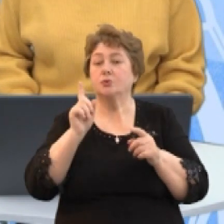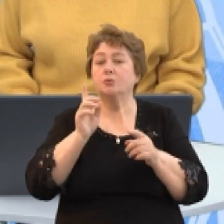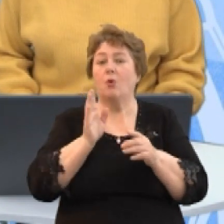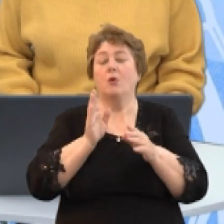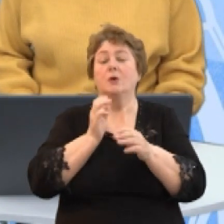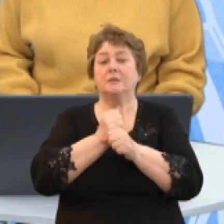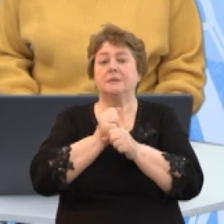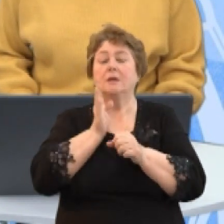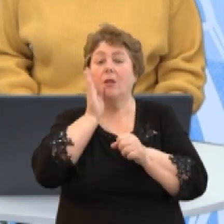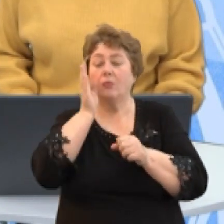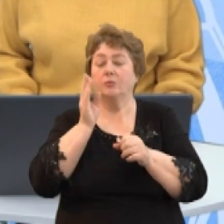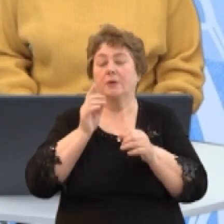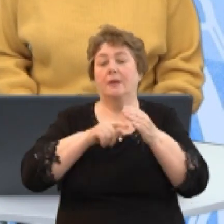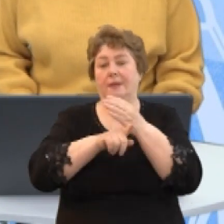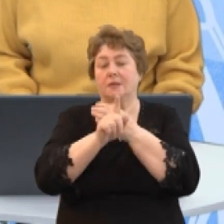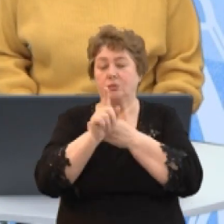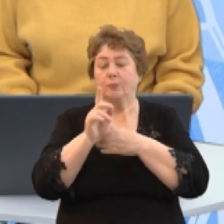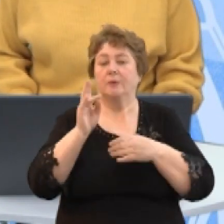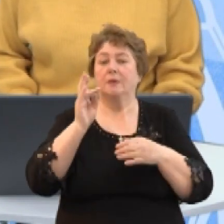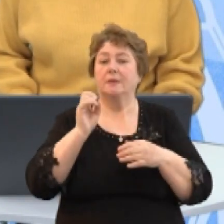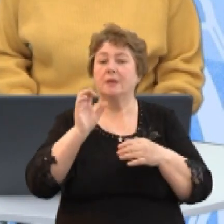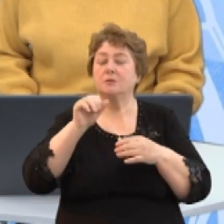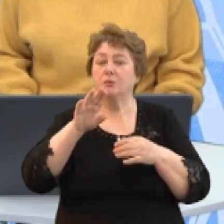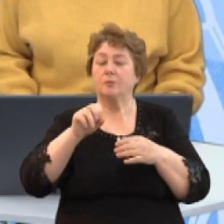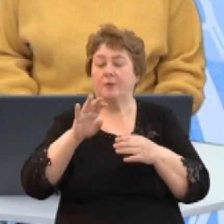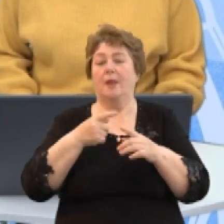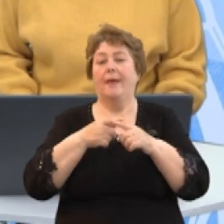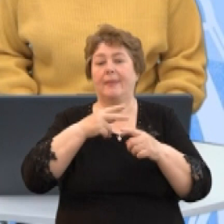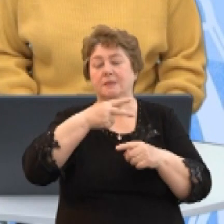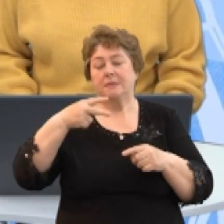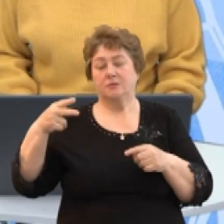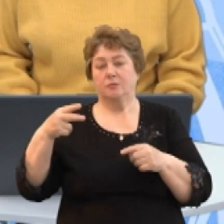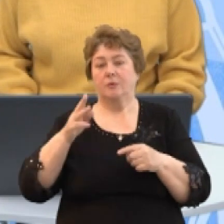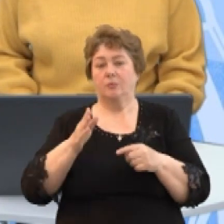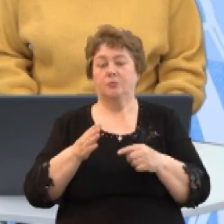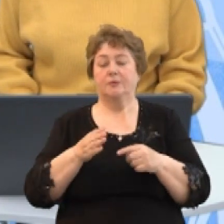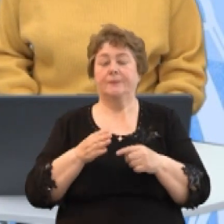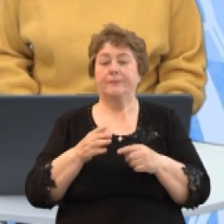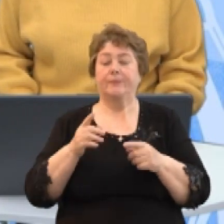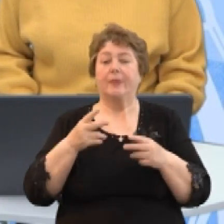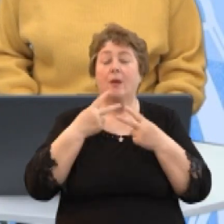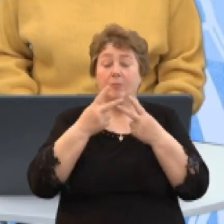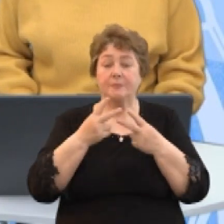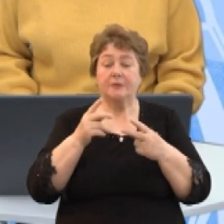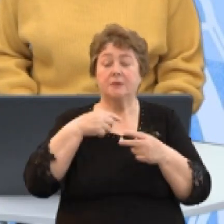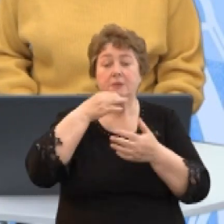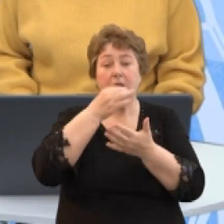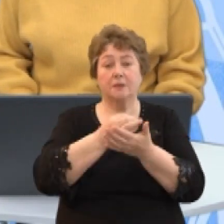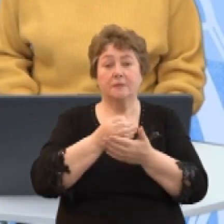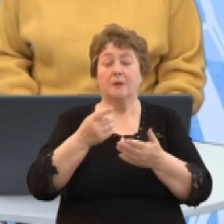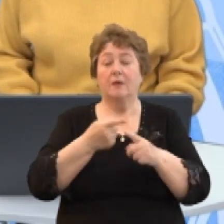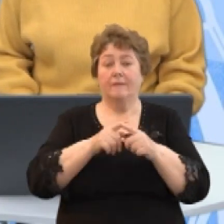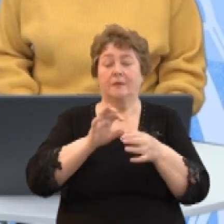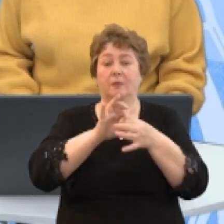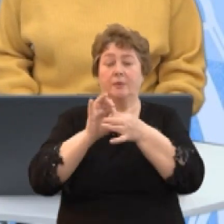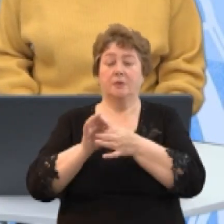наступила наступила это сказуемое а теперь посмотрите и скажите если в этом